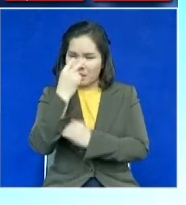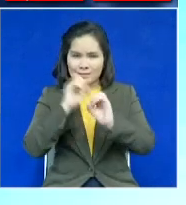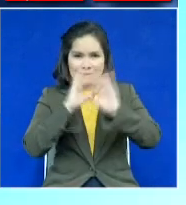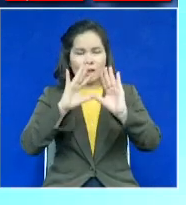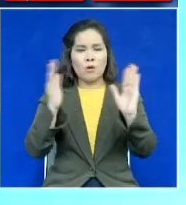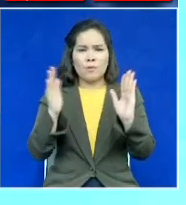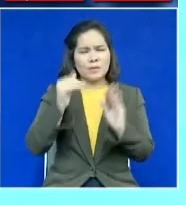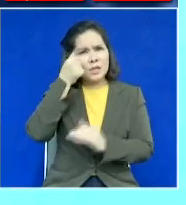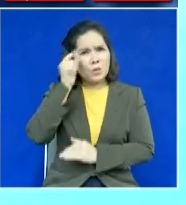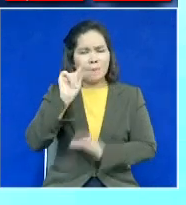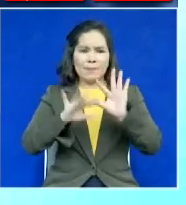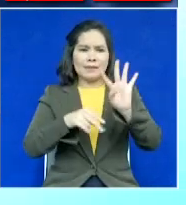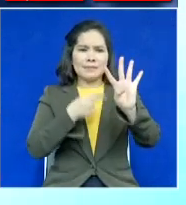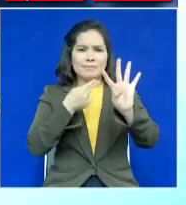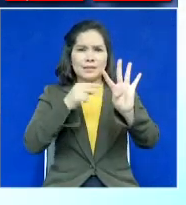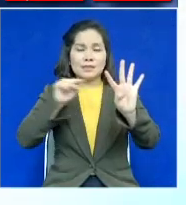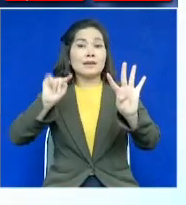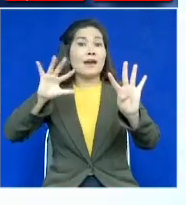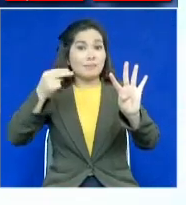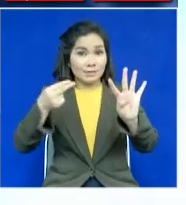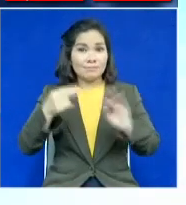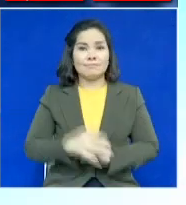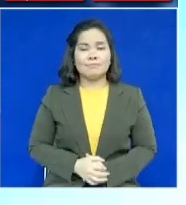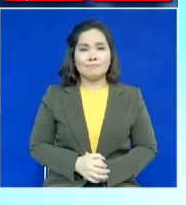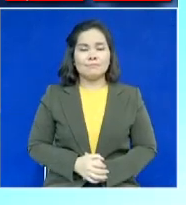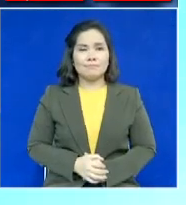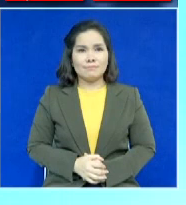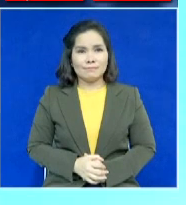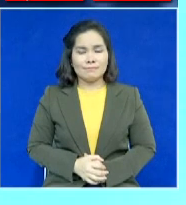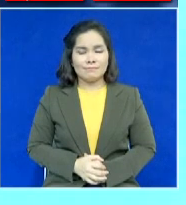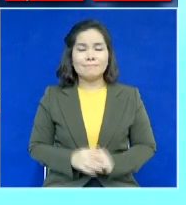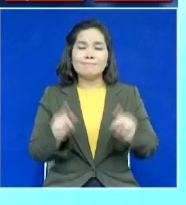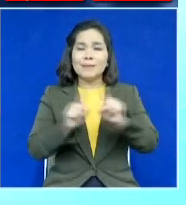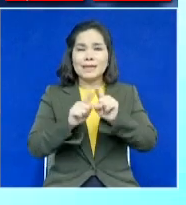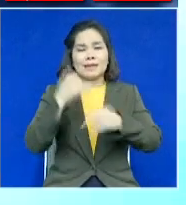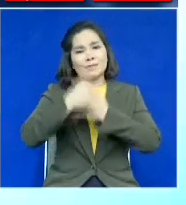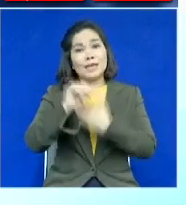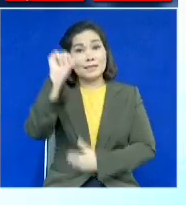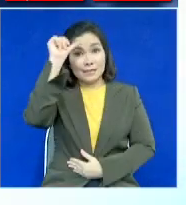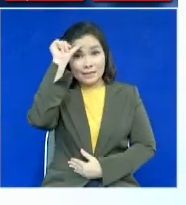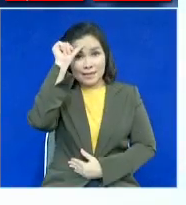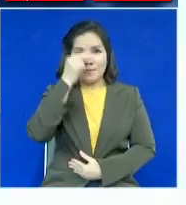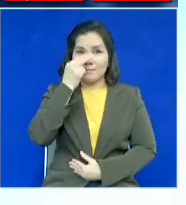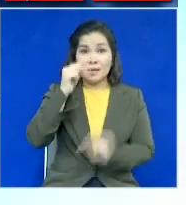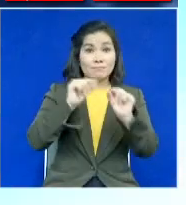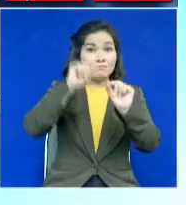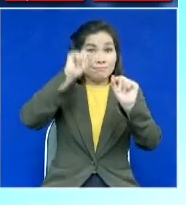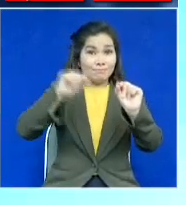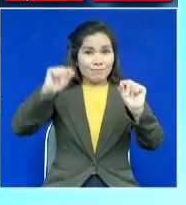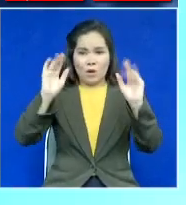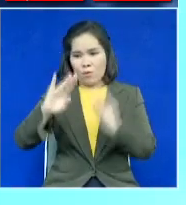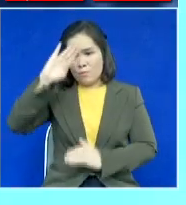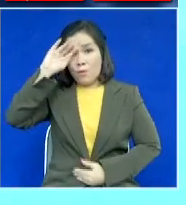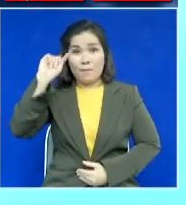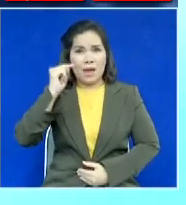ที่ 4-50,000 รายต่อวันค่ะเช่นเดียวกับประเทศอินเดียนะคะกราฟนี้เป็นกราฟแสดงจำนวนผู้ป่วยราย